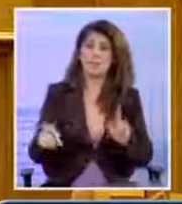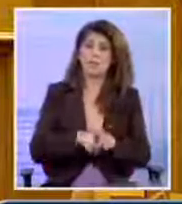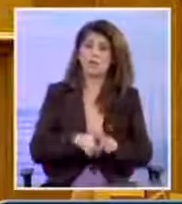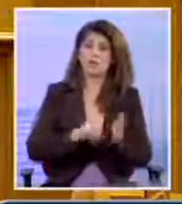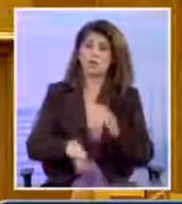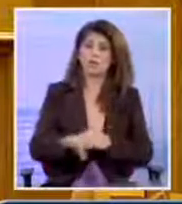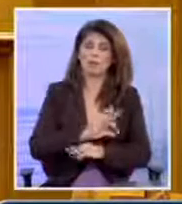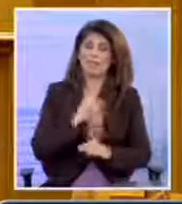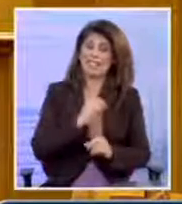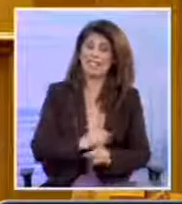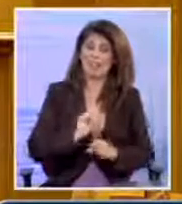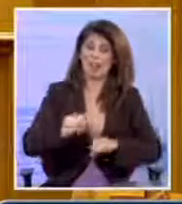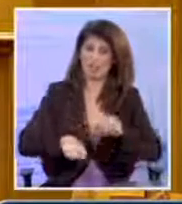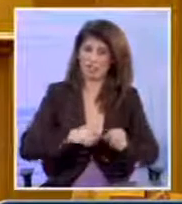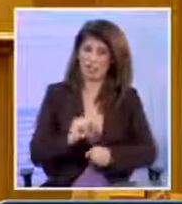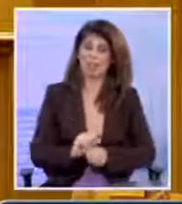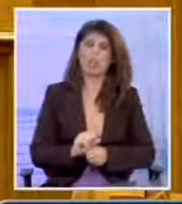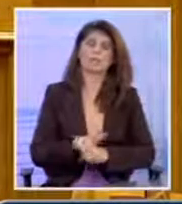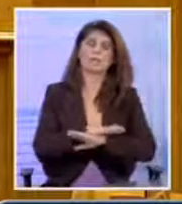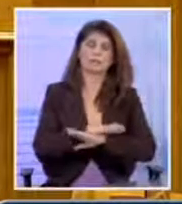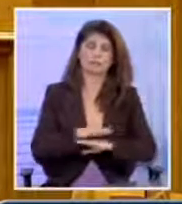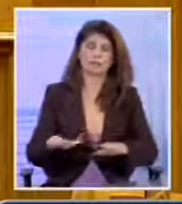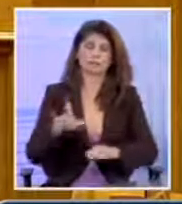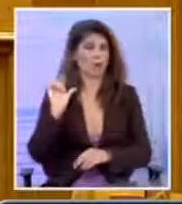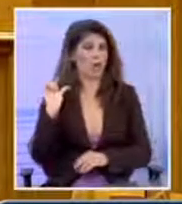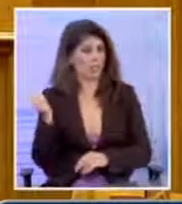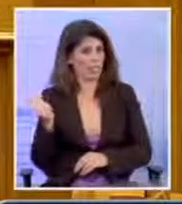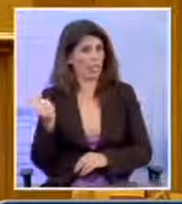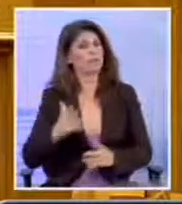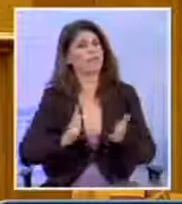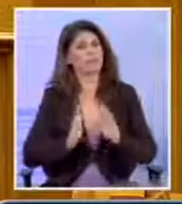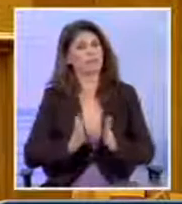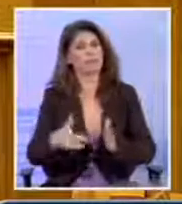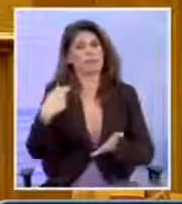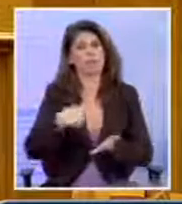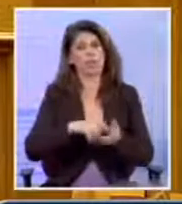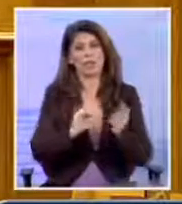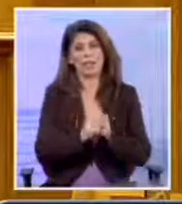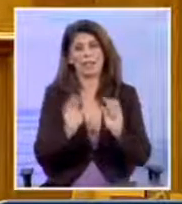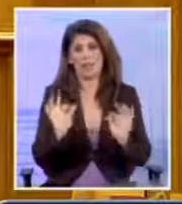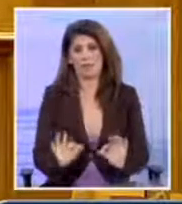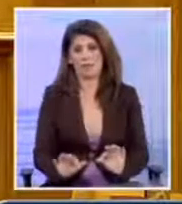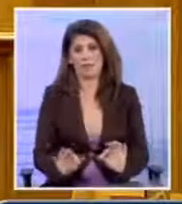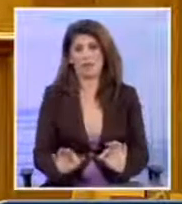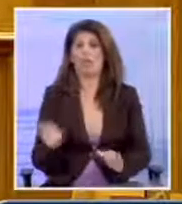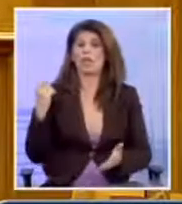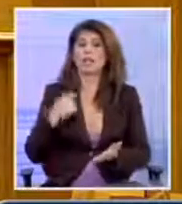για συγκεκριμένες δράσεις, βάζουμε τέλος στο χτες και προχωρούμε στη φορολογική μεταρρύθμιση